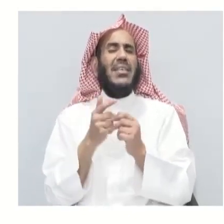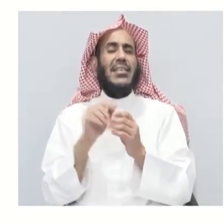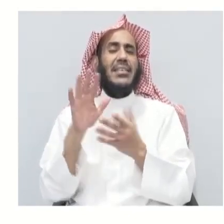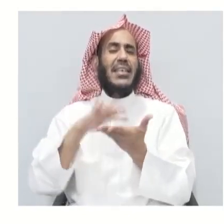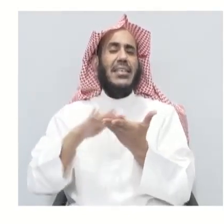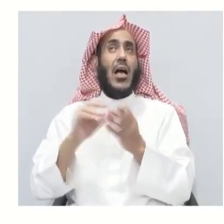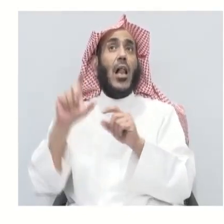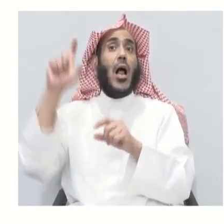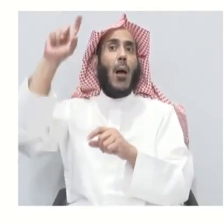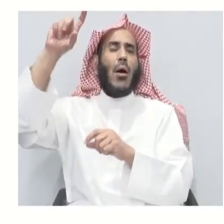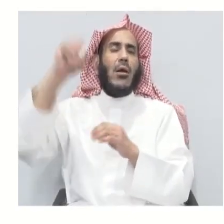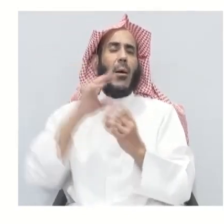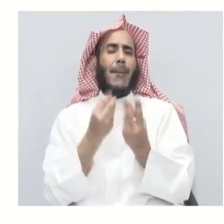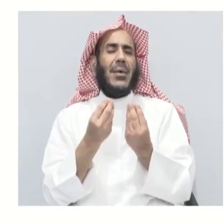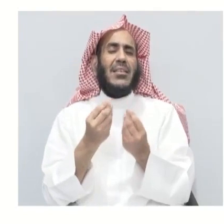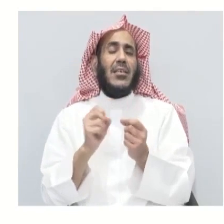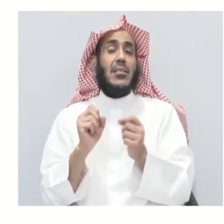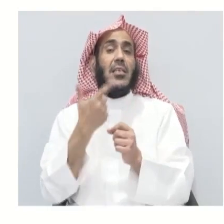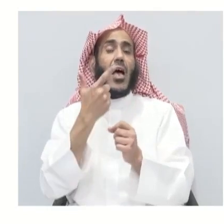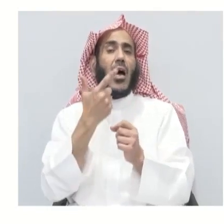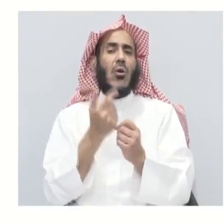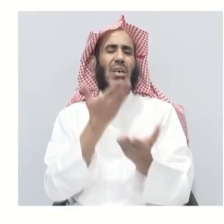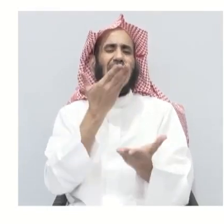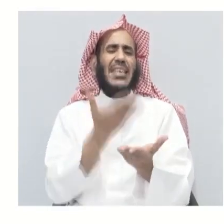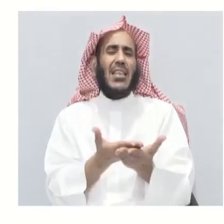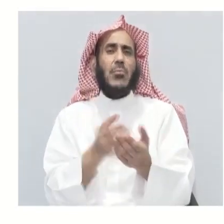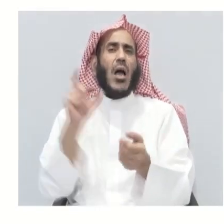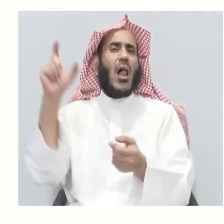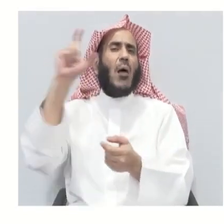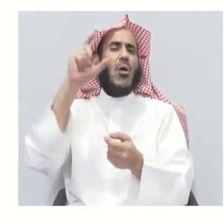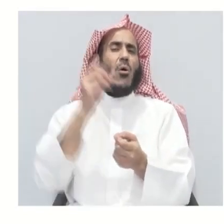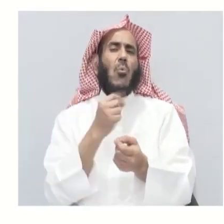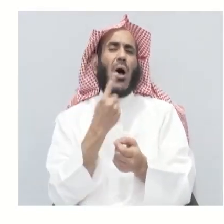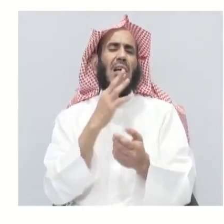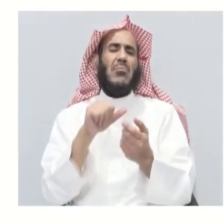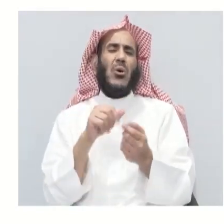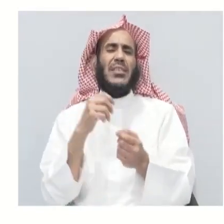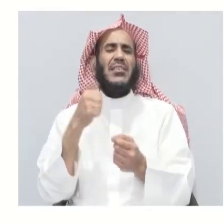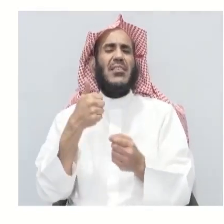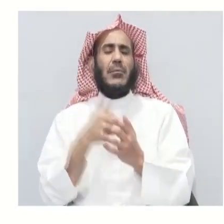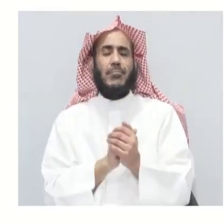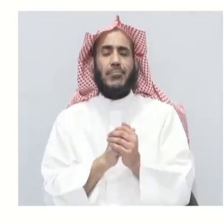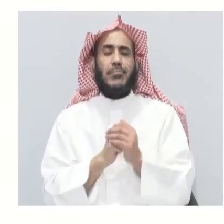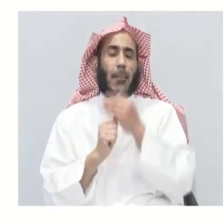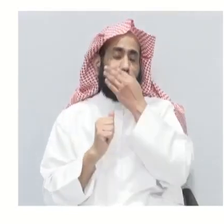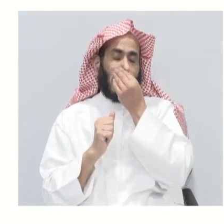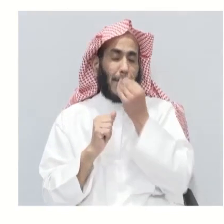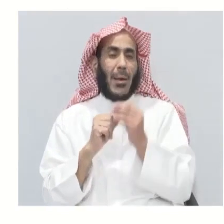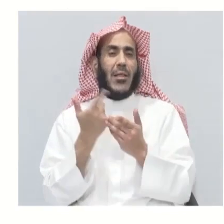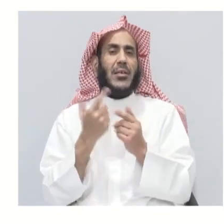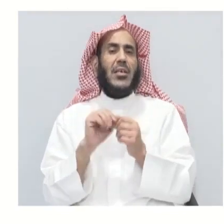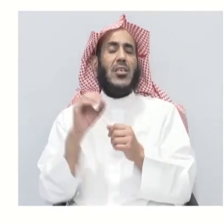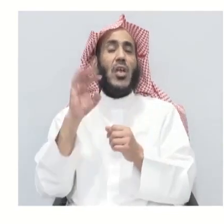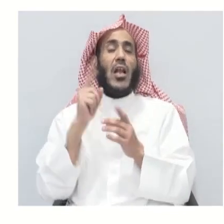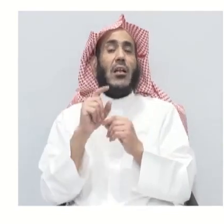افتراض ان مقدار تسارع الجاذبيه على القمر 1.6 اذا هذا اللي هو جي لمين